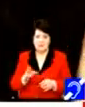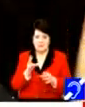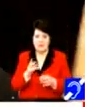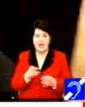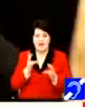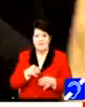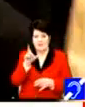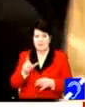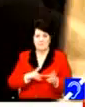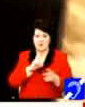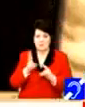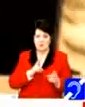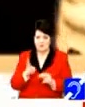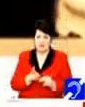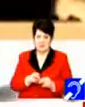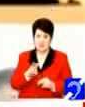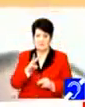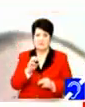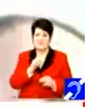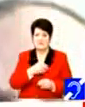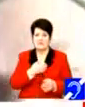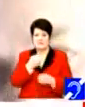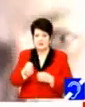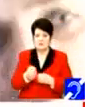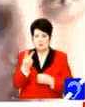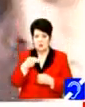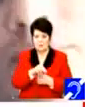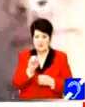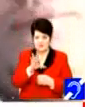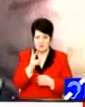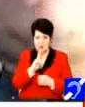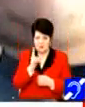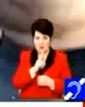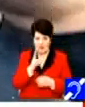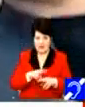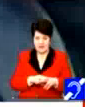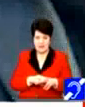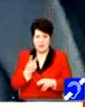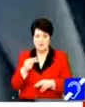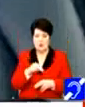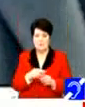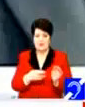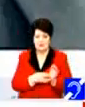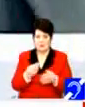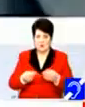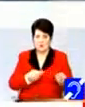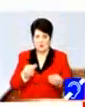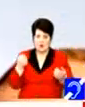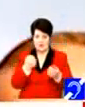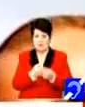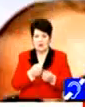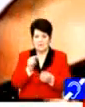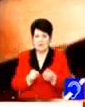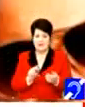aceasta a depus o plângere. Valerian Mânzat a fost condamnat în 2015 la 9 ani de închisoare, după ce în 2009 a înscenat un accident rutier